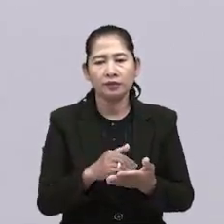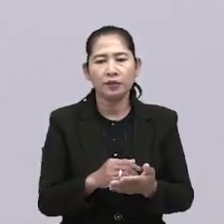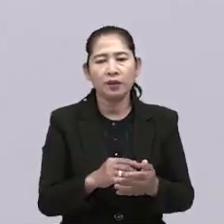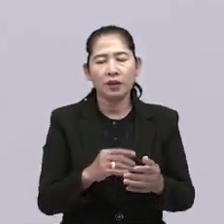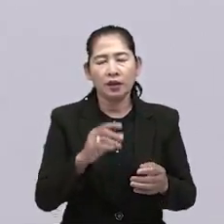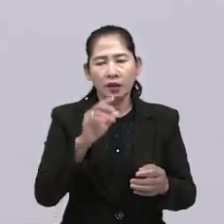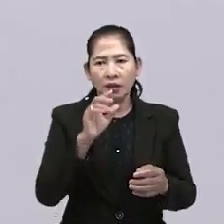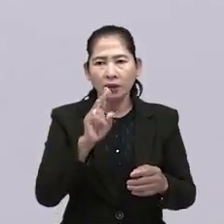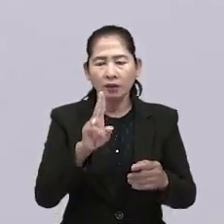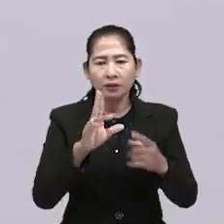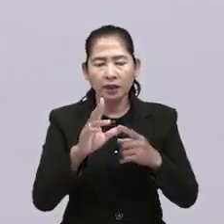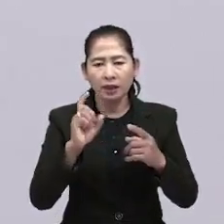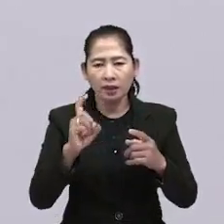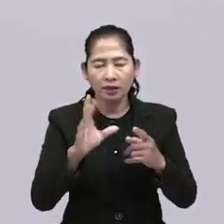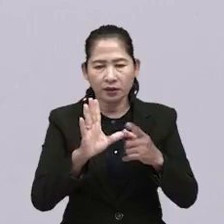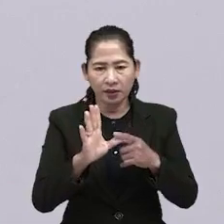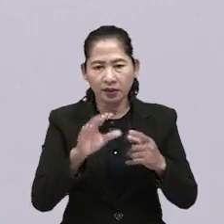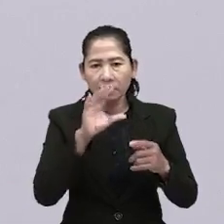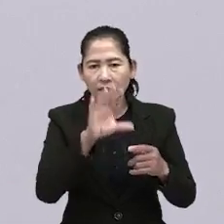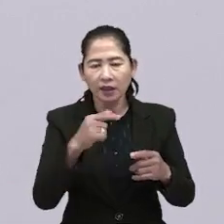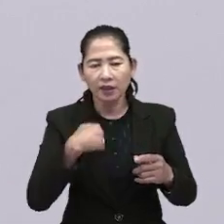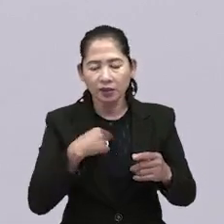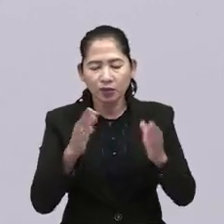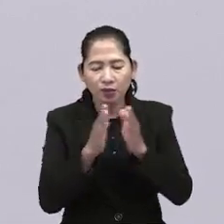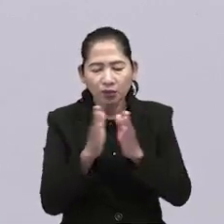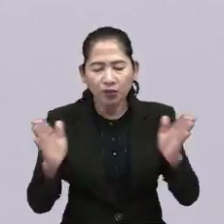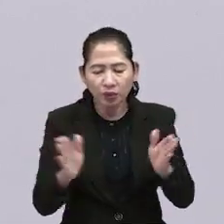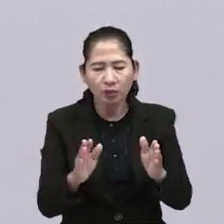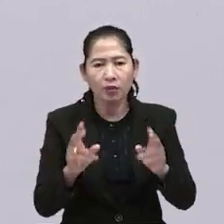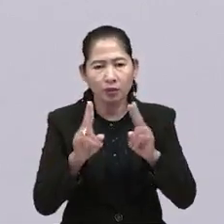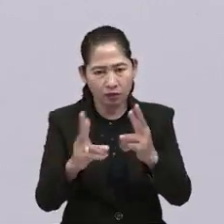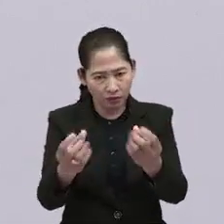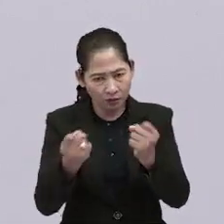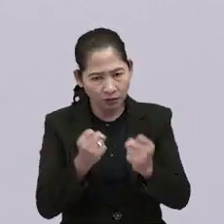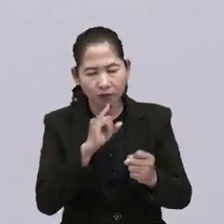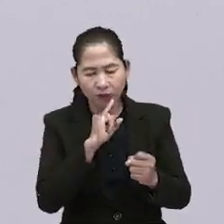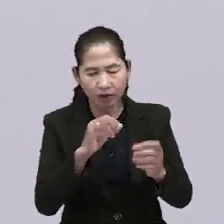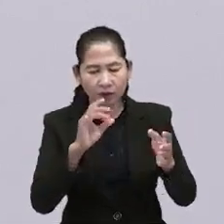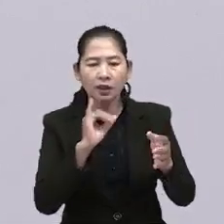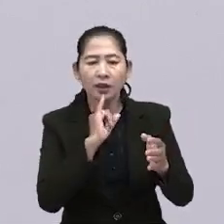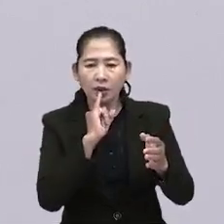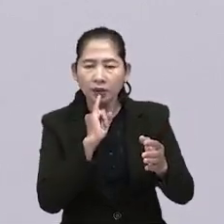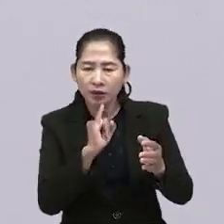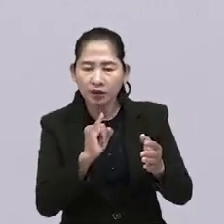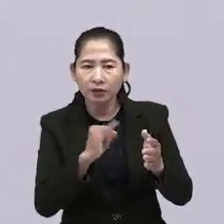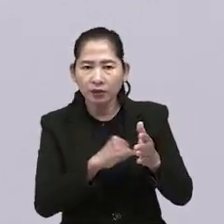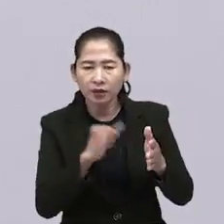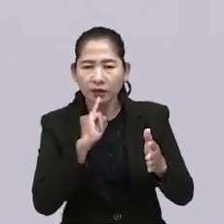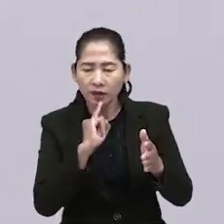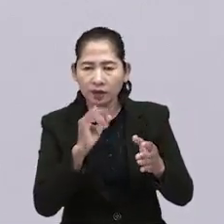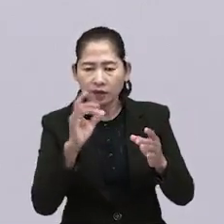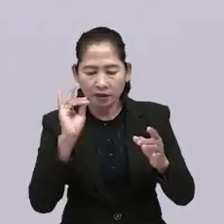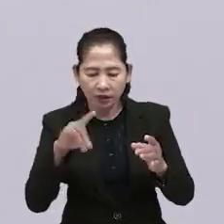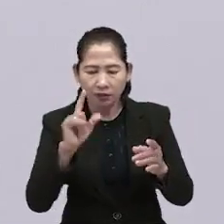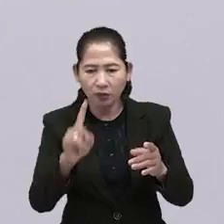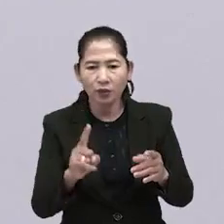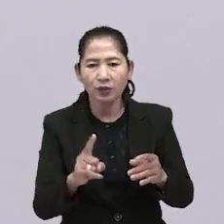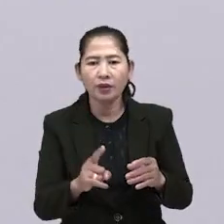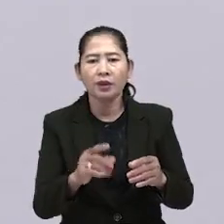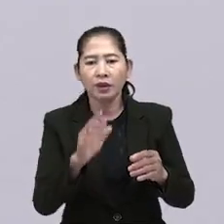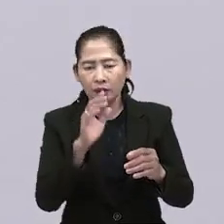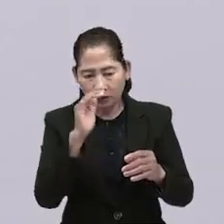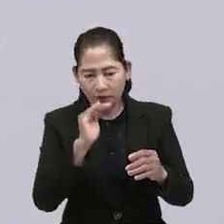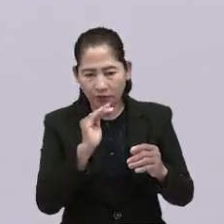អាគីឆ្កែខ្ញុំមិនតូចមិនធំហើយសែនហានខ្លាវាជាសត្វមួយដែលមានប្រាជ្ញាទឹកចិត្តវិញណាស្